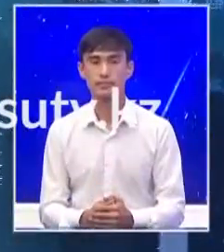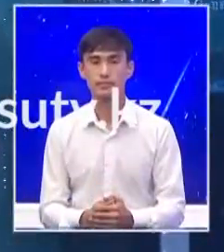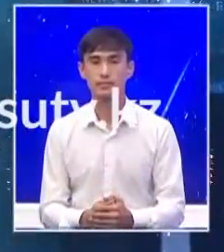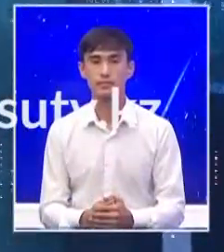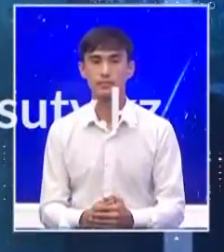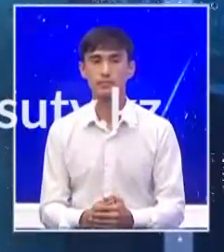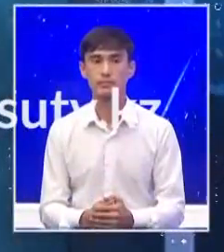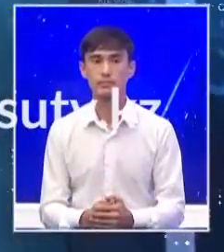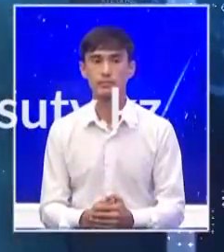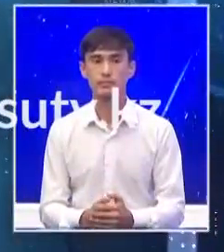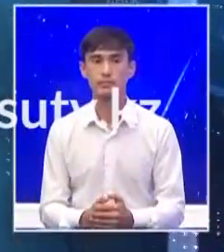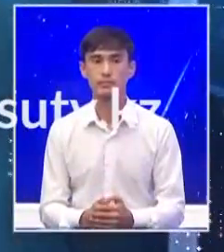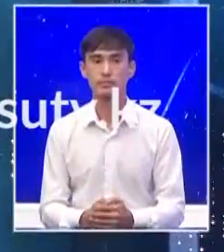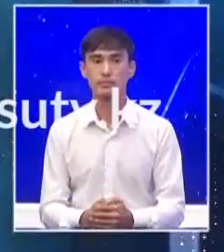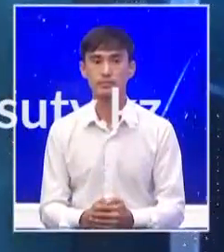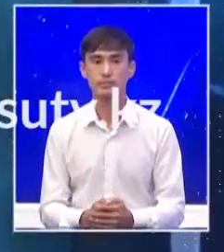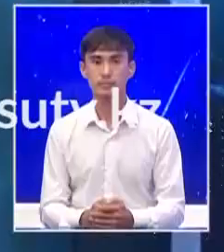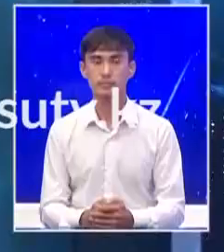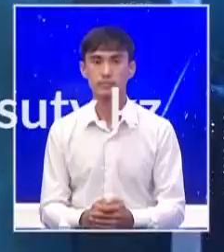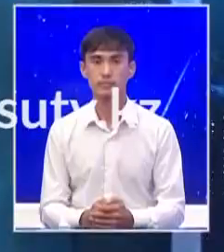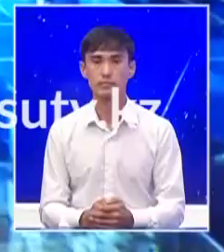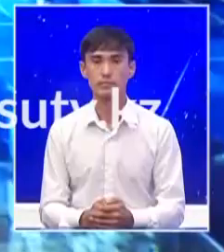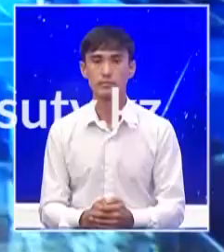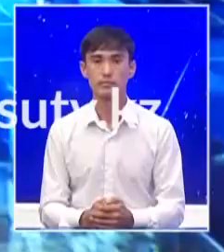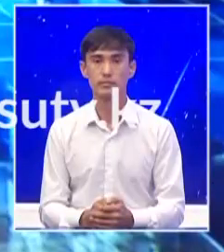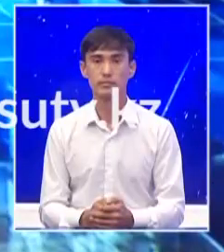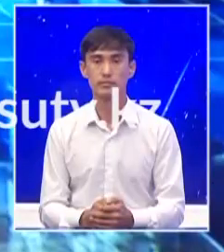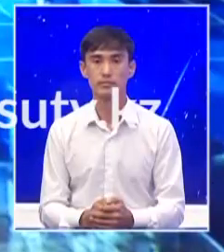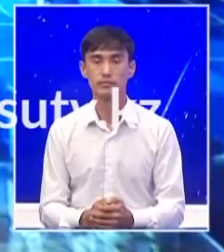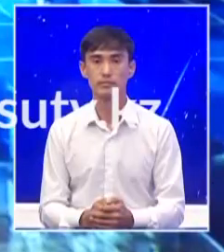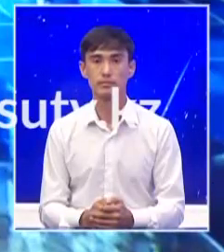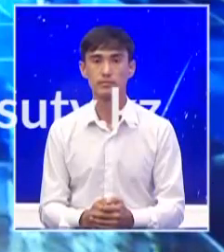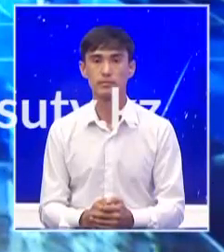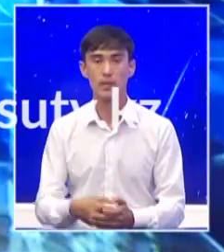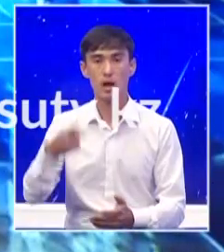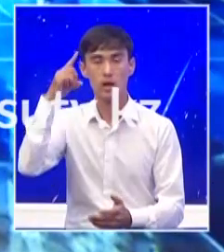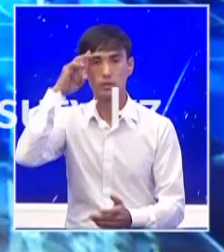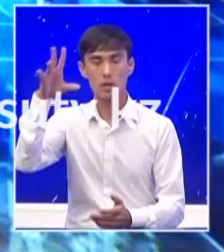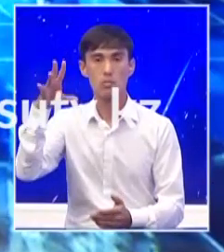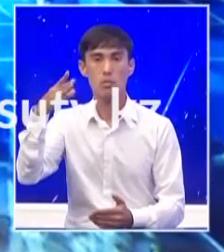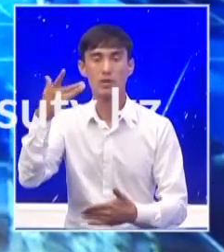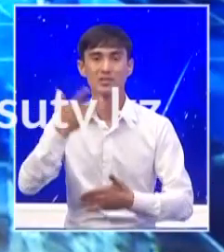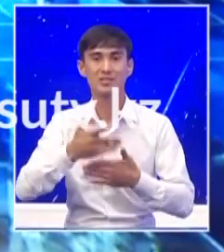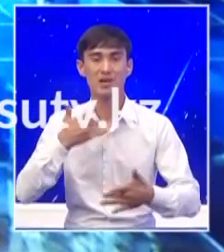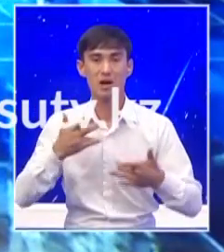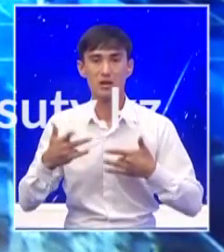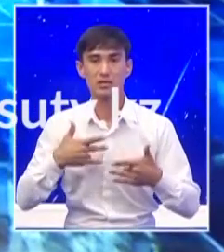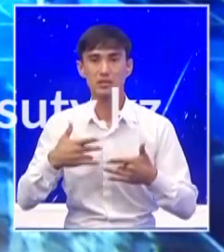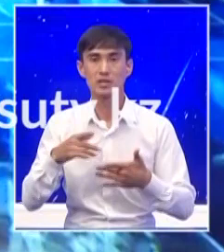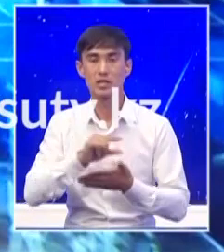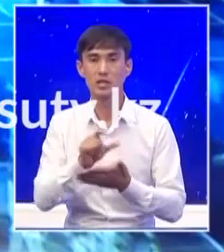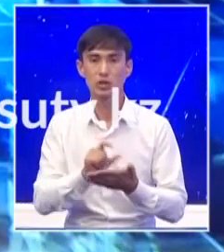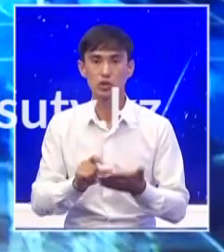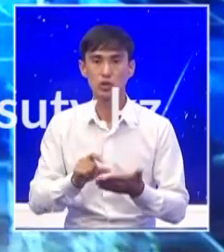Ербол Атантелов, жетсу телеарнасы. Танымал театр режиссера Болат Атабаев өмірден